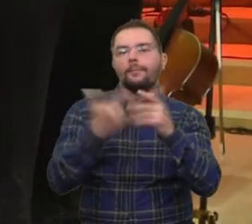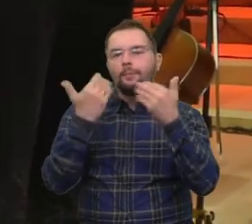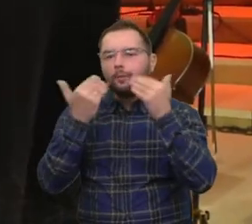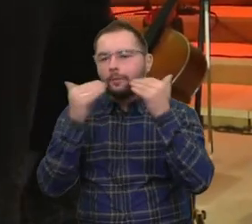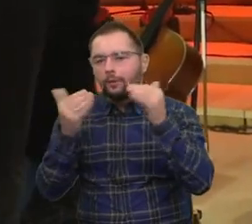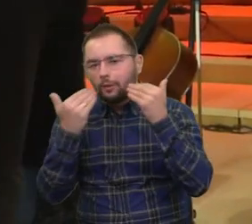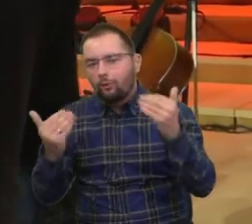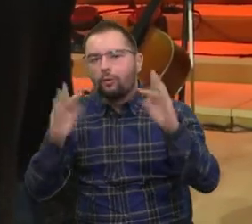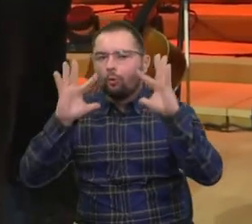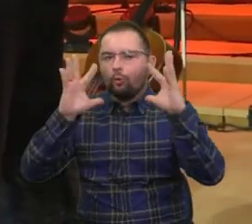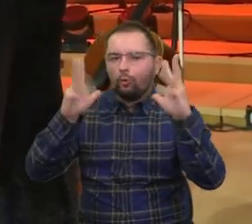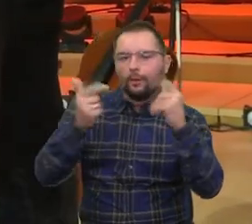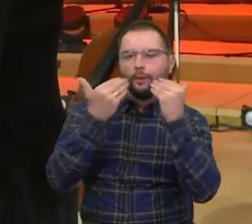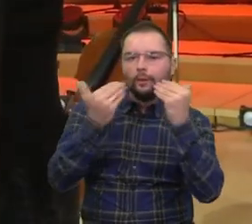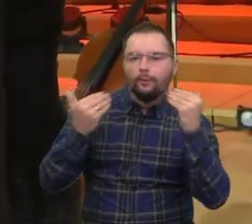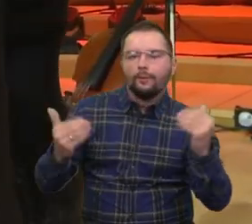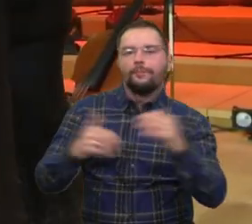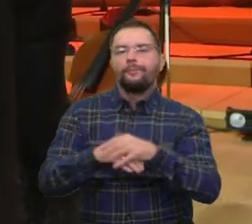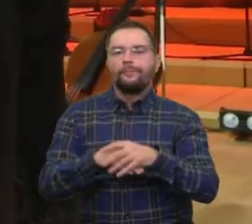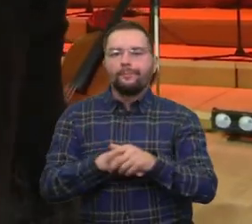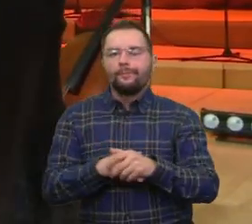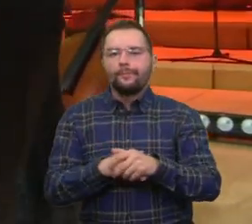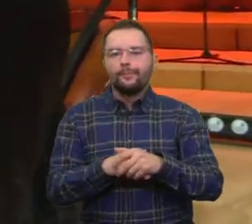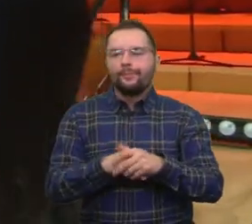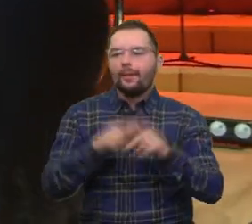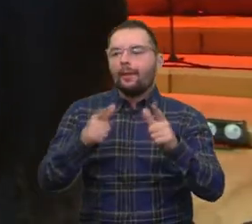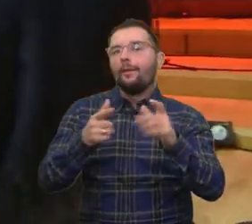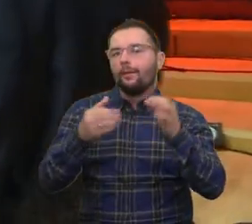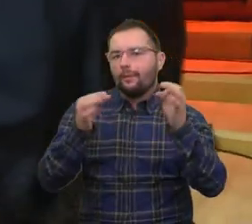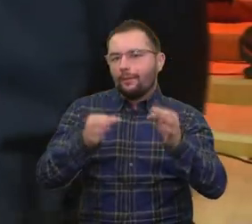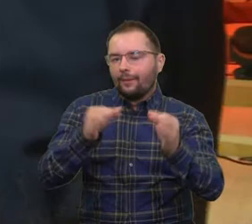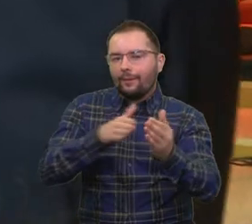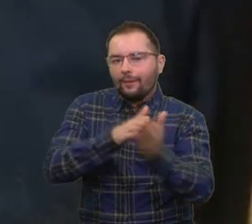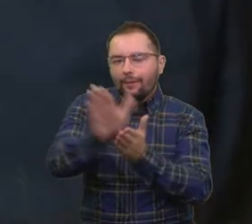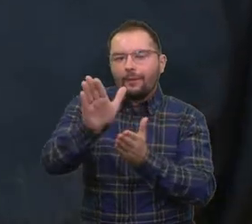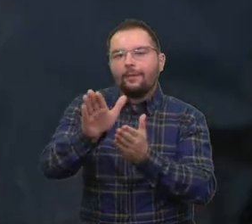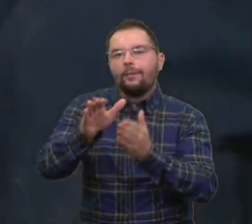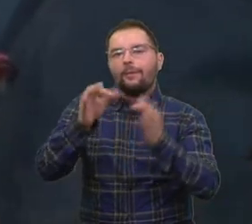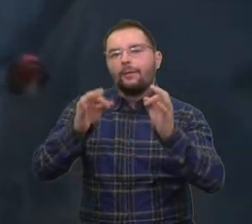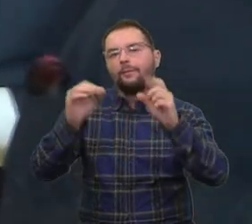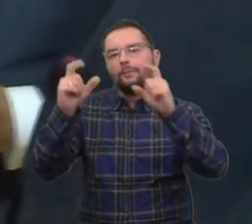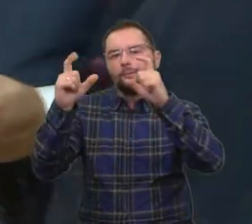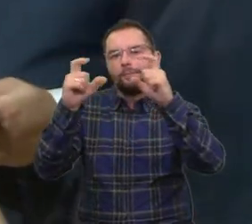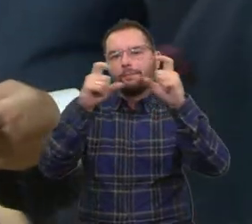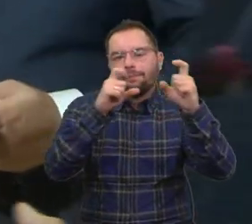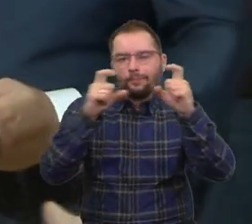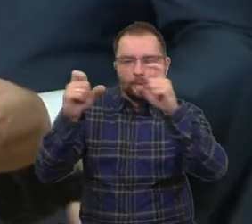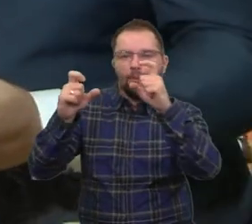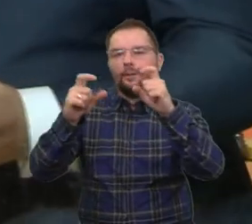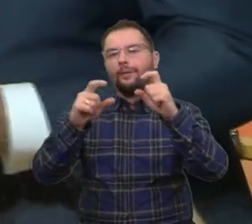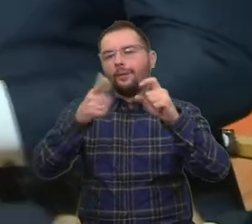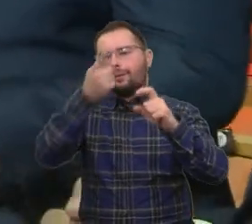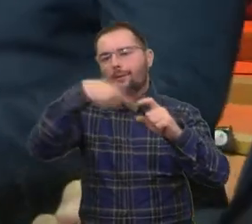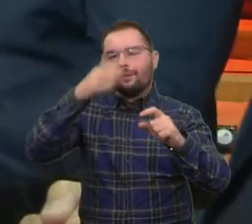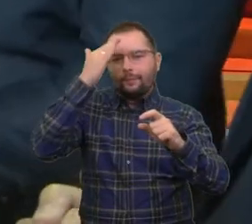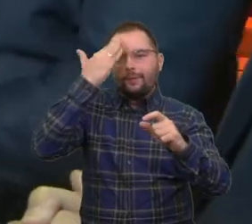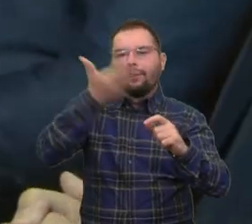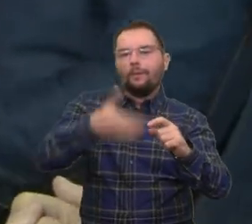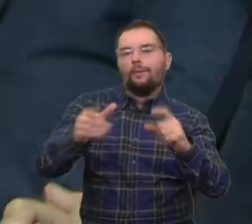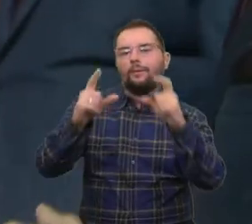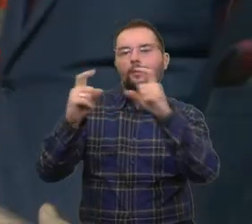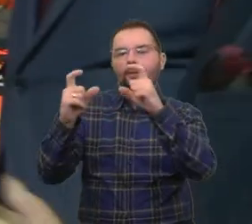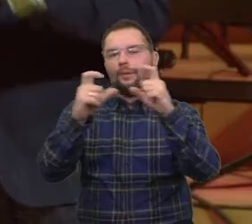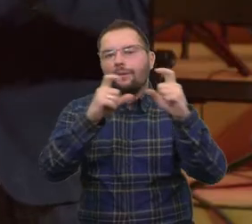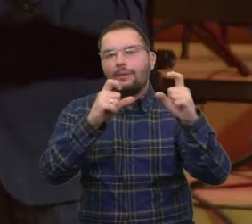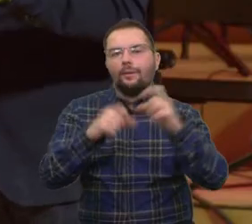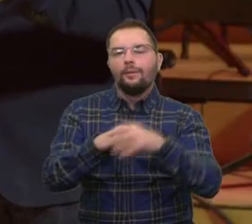Dziękujemy pięknie. I rozpoczniemy teraz od wspólnego pięknego zdjęcia. Jak już wszyscy nasi